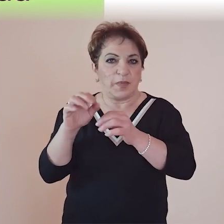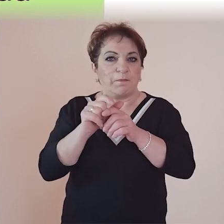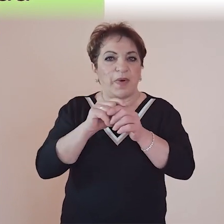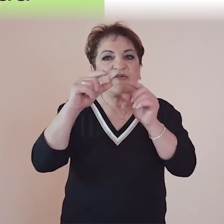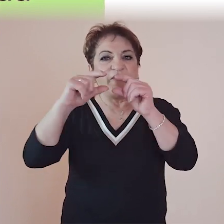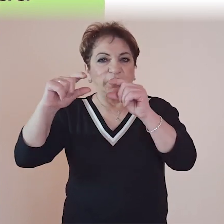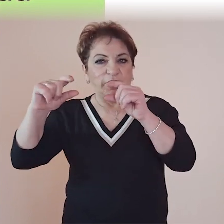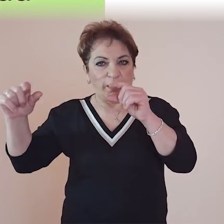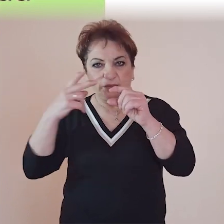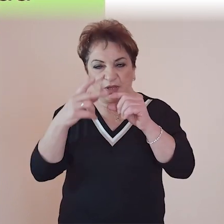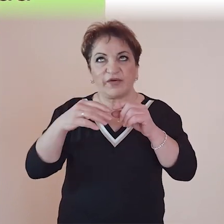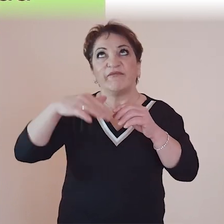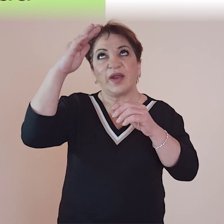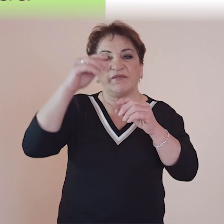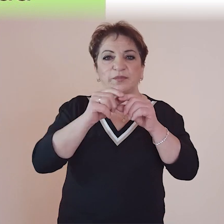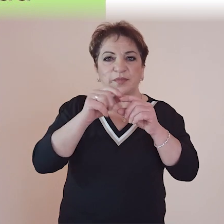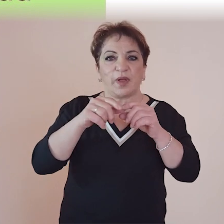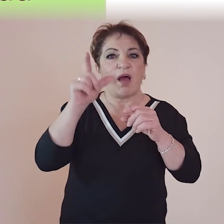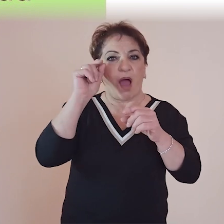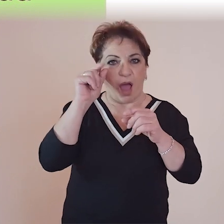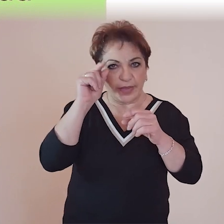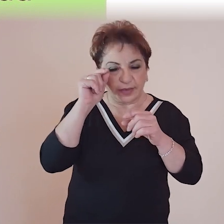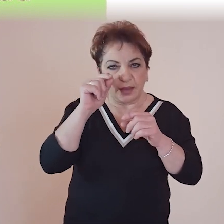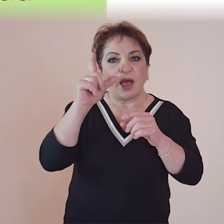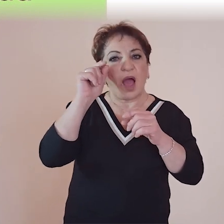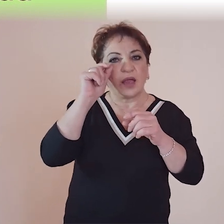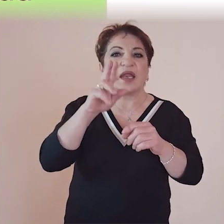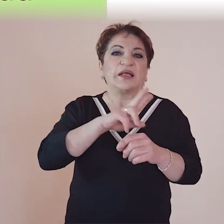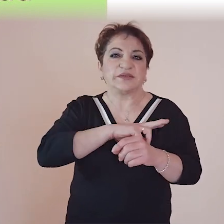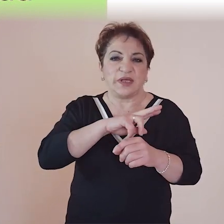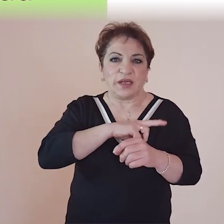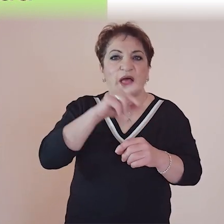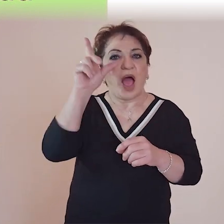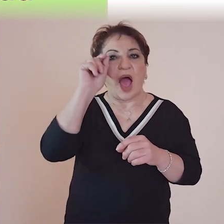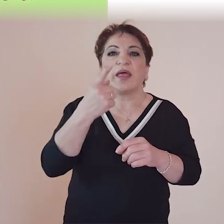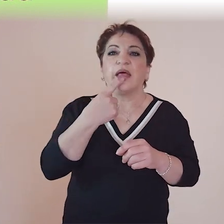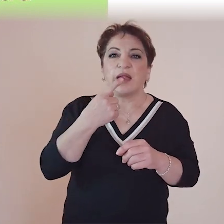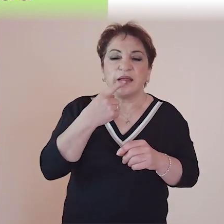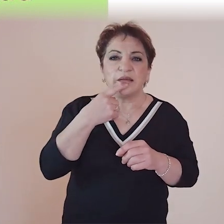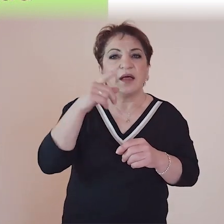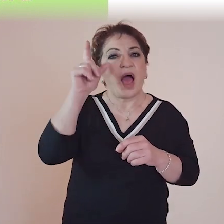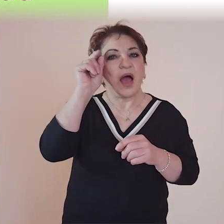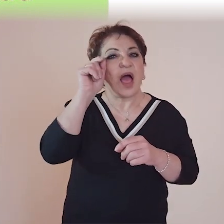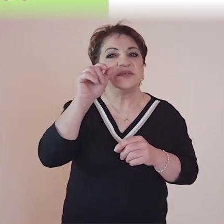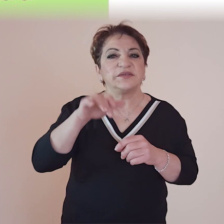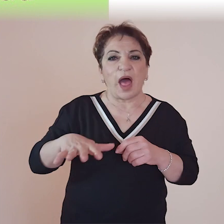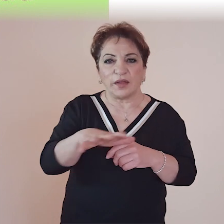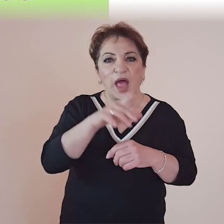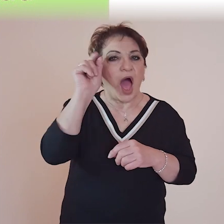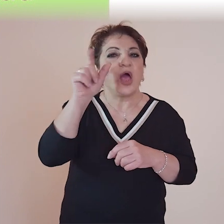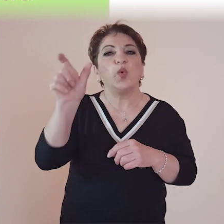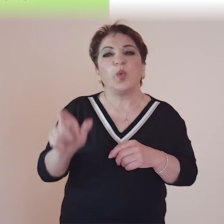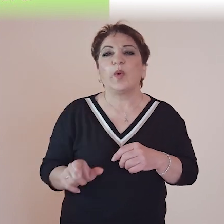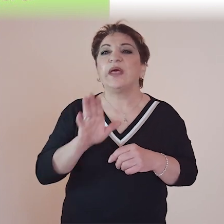բարերի հետ։ Եսկսենք վերևից հայ, հայրենասեր, հայերեն, հայորդի, հայաստան, հայուհի,